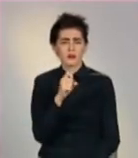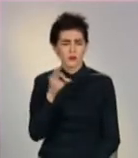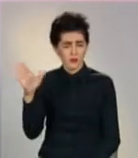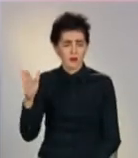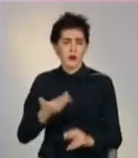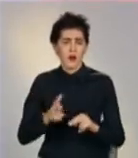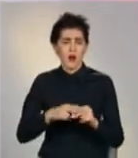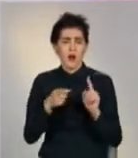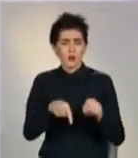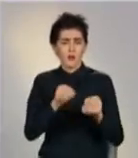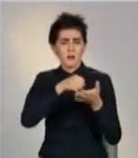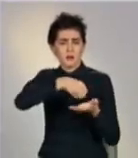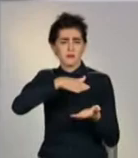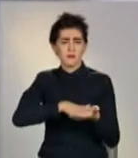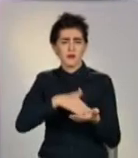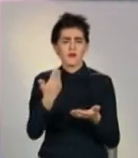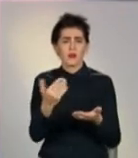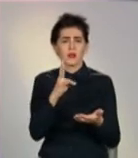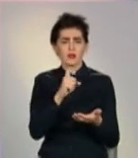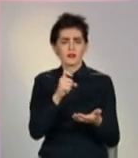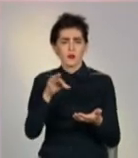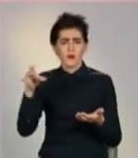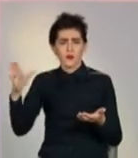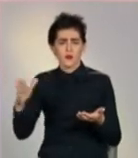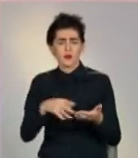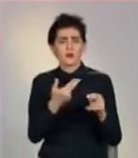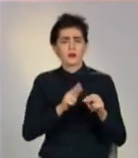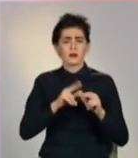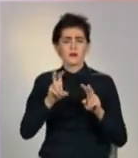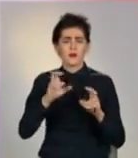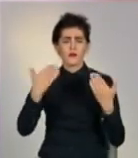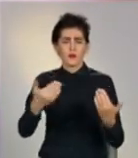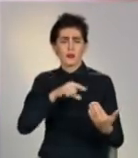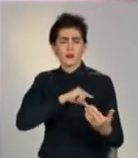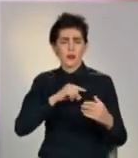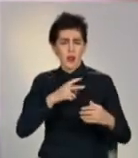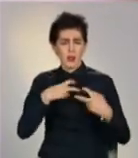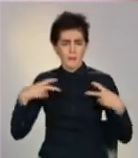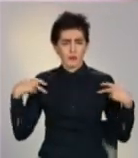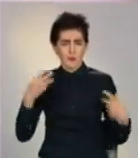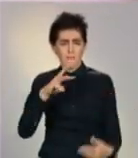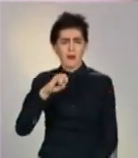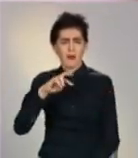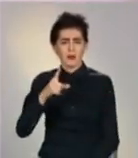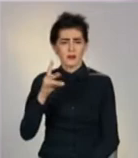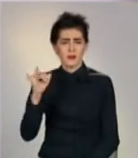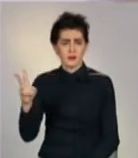тут записано кандидат Азаров Павло Миколаївич, то за кандидата Мендрик Олег